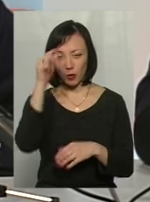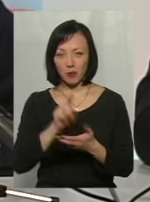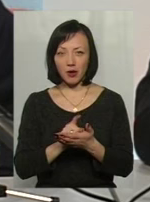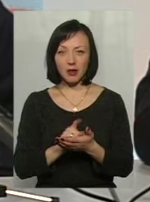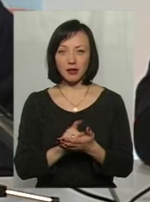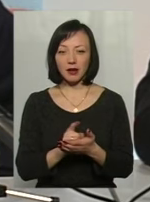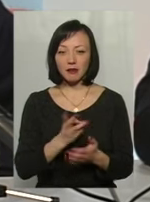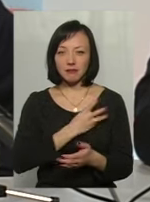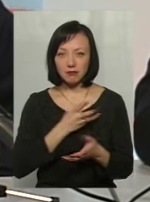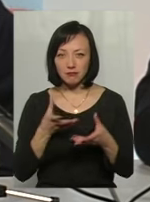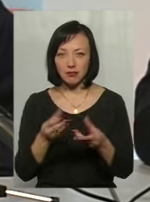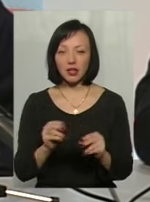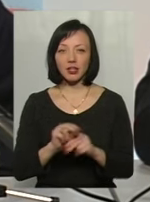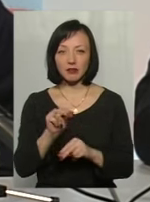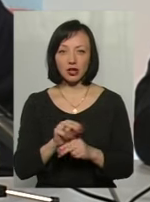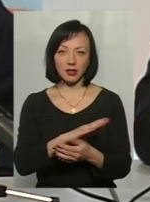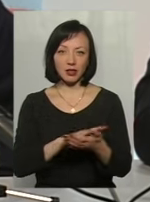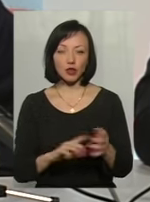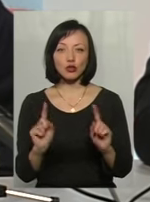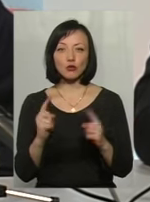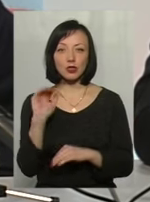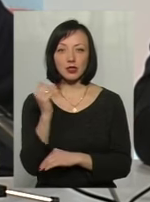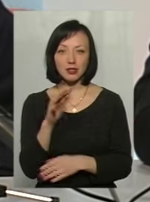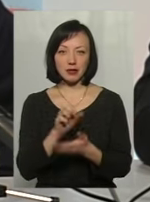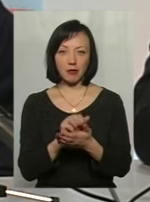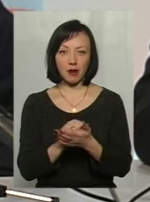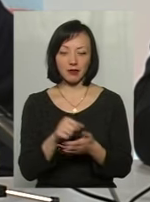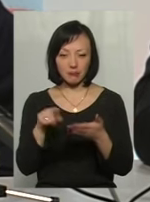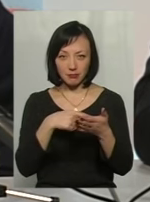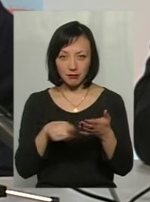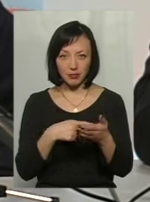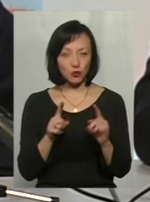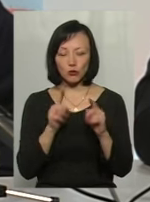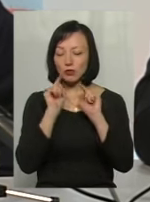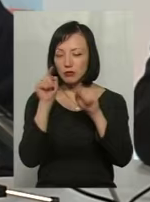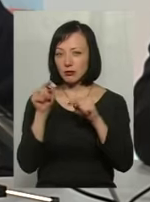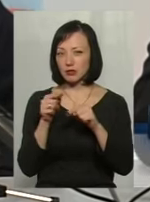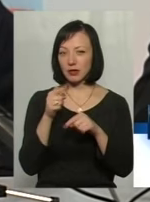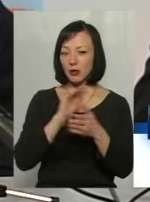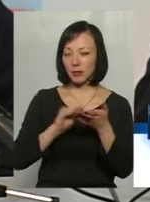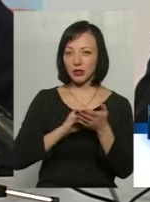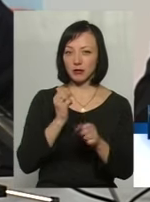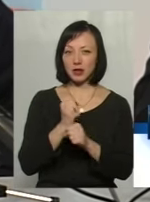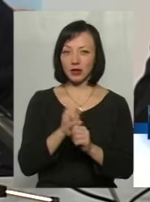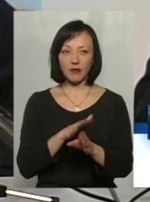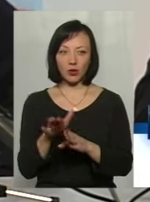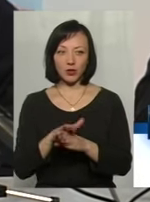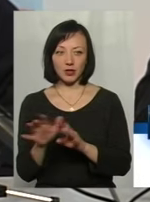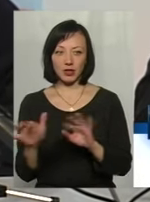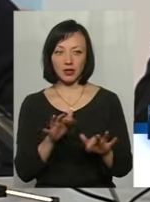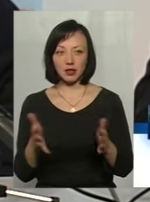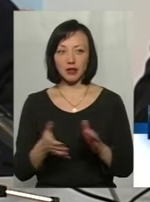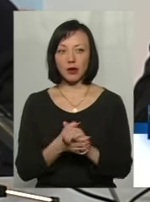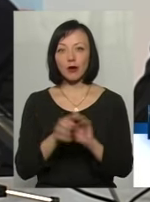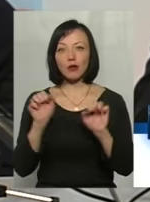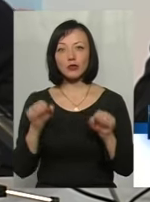має мотивувати дітей, навчати і так далі. Чому дитина займається в телефоні? Чому вона не пише, не працює, не виконує, не діє?